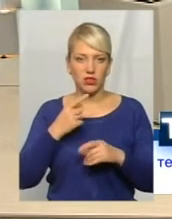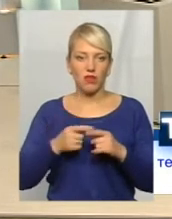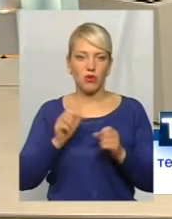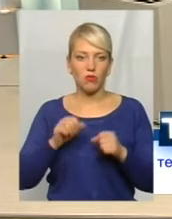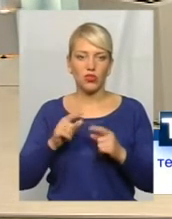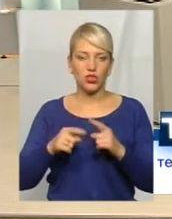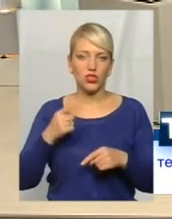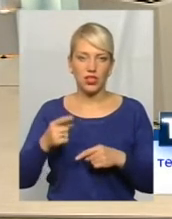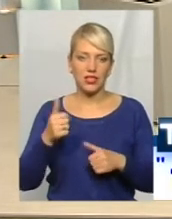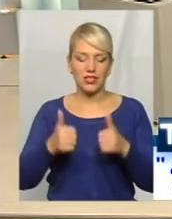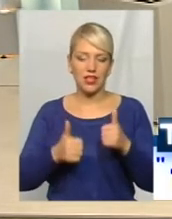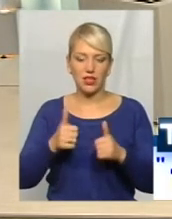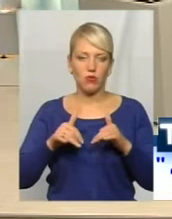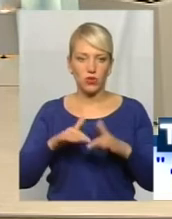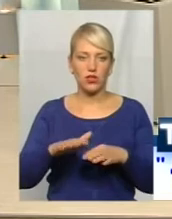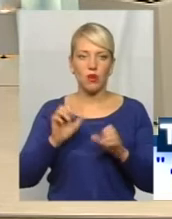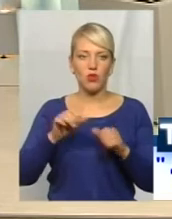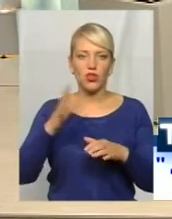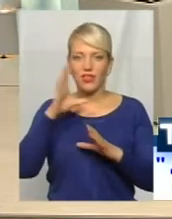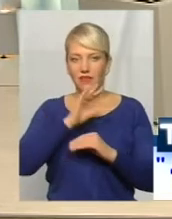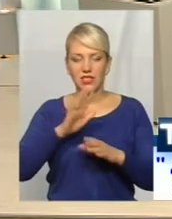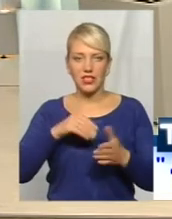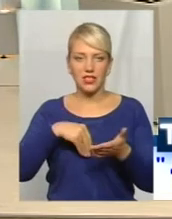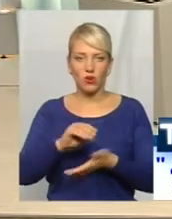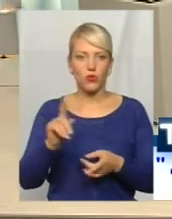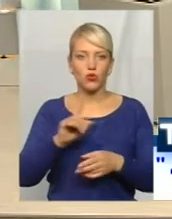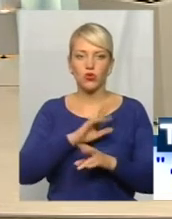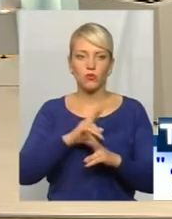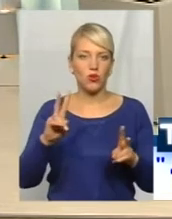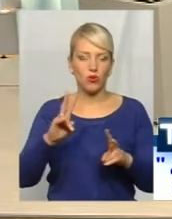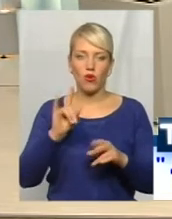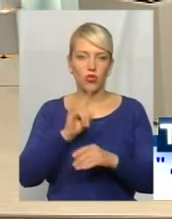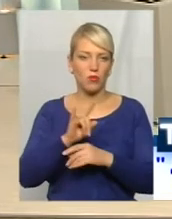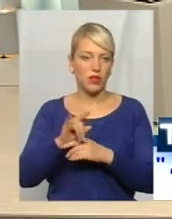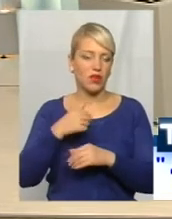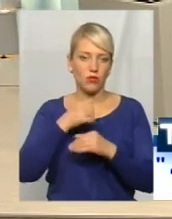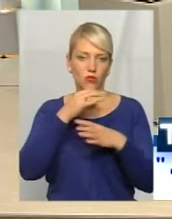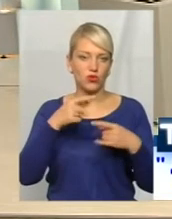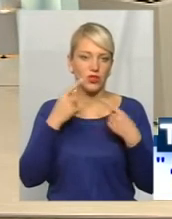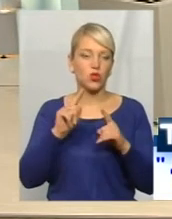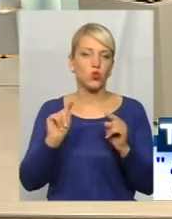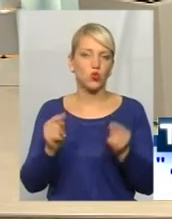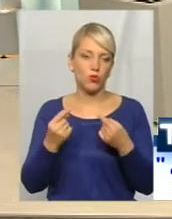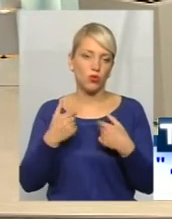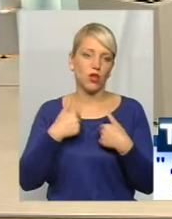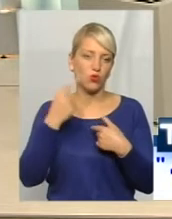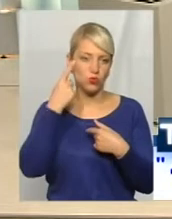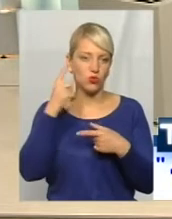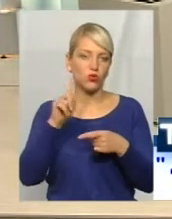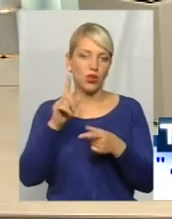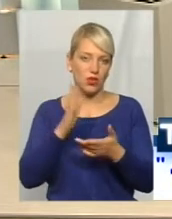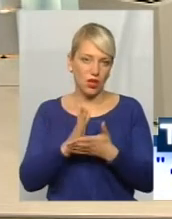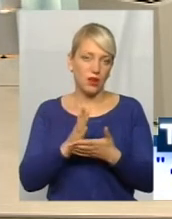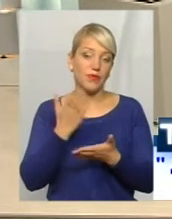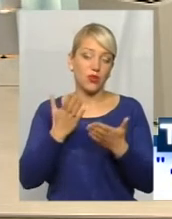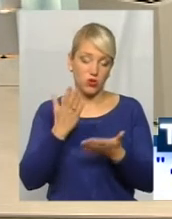якісь тендерні процедури він їх ще не встиг закупити, але, ну, щоб не вводити ні в кого в оману, я не можу вам сказати, чому. Але я думаю, якщо вона є, то вона вже